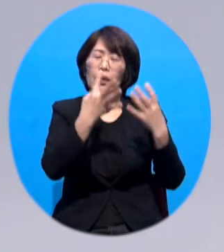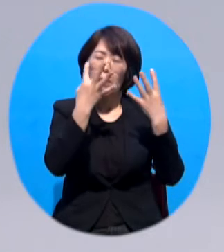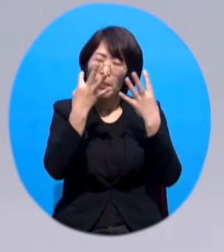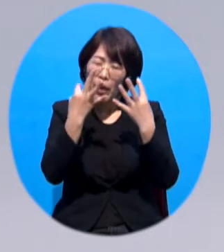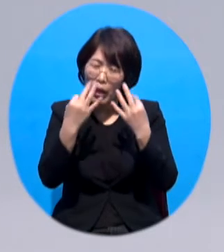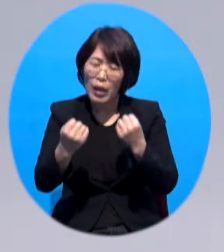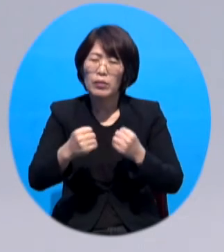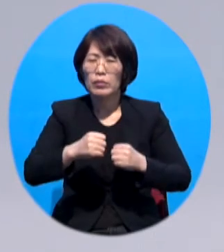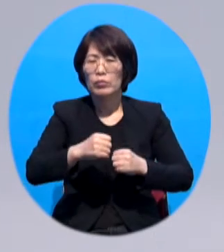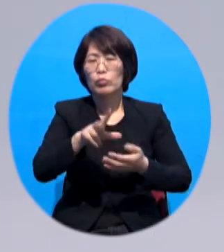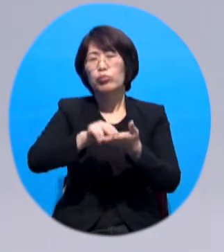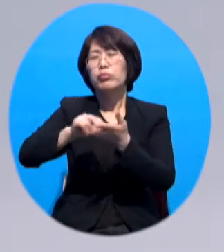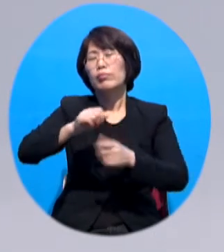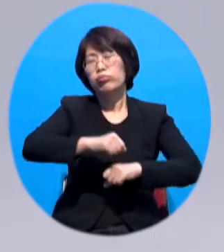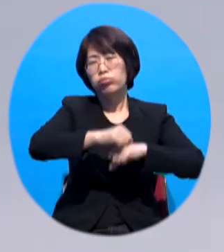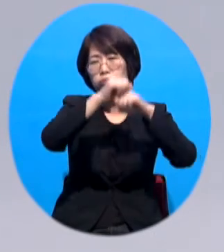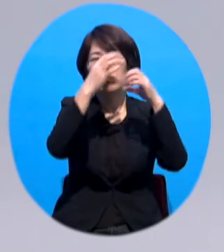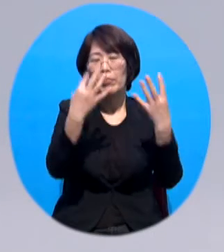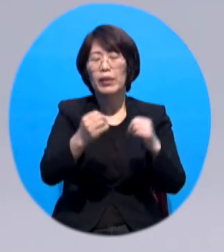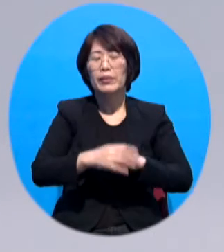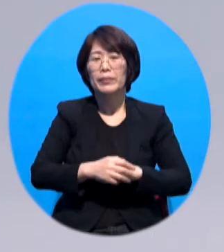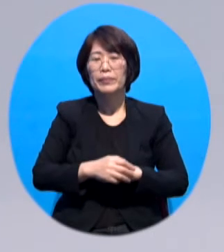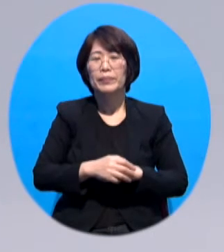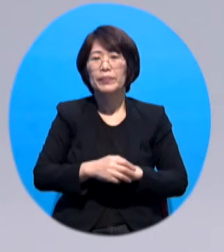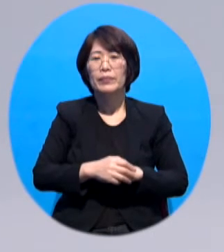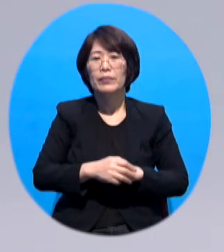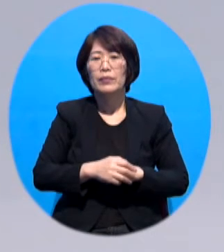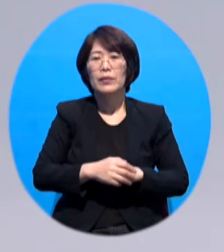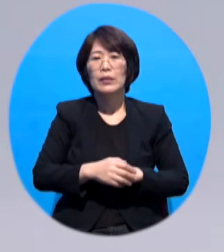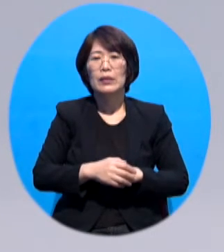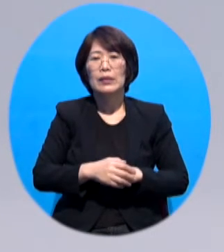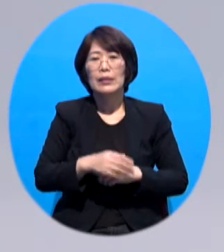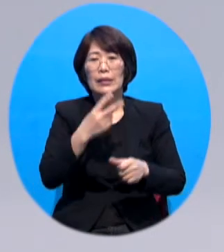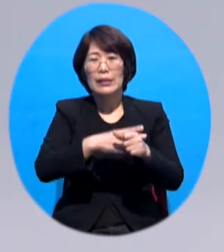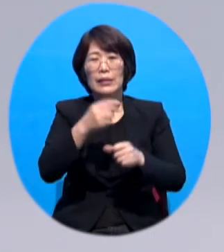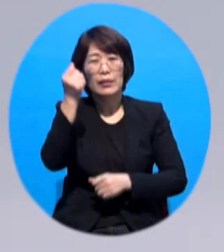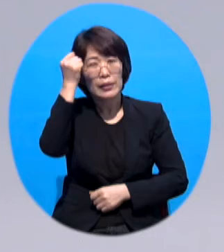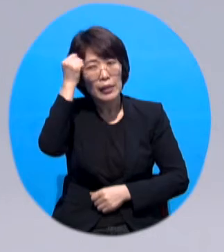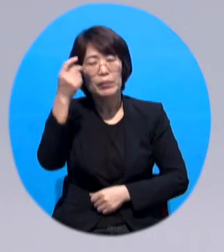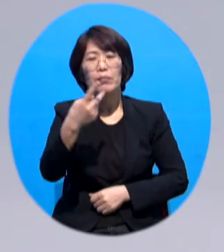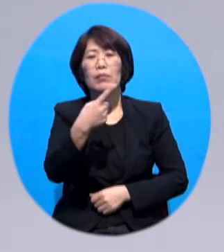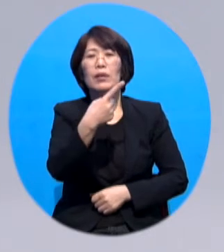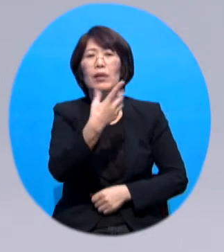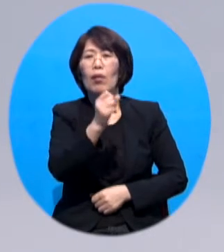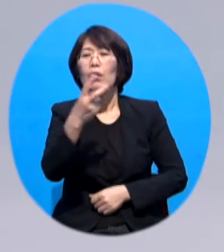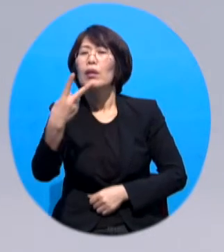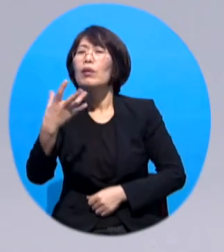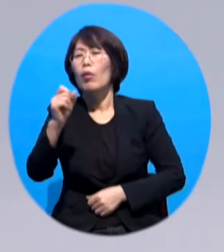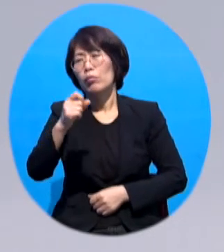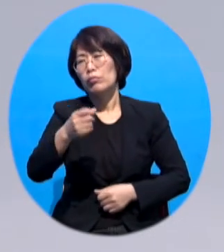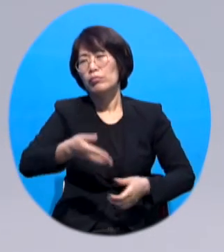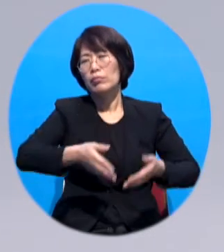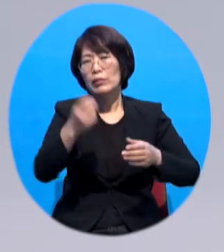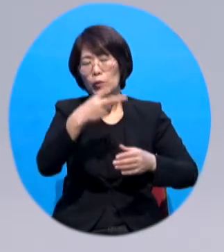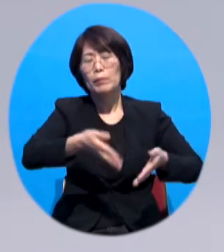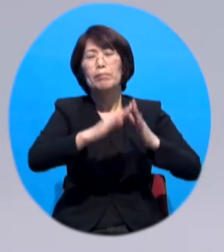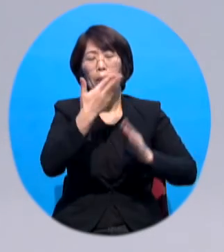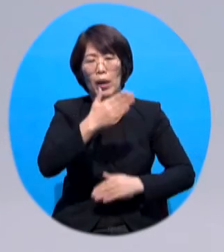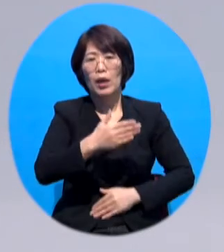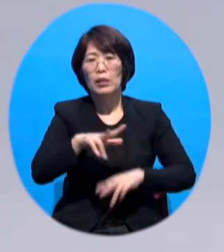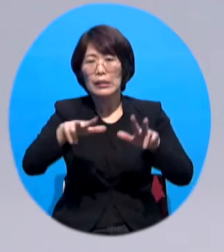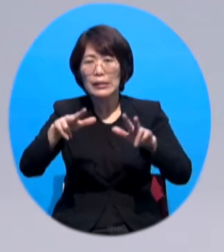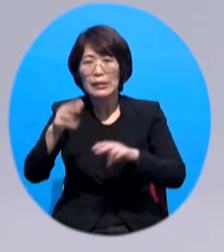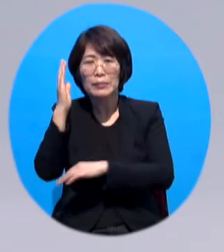산적한 현안 들이 있습니다 어 그 관사 요 일어 이야기와 지울 수 있는데요 지금 말씀하시는게 재원을 보면